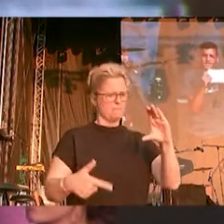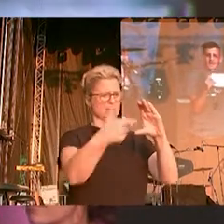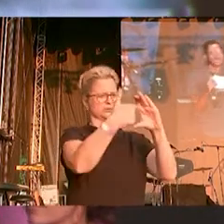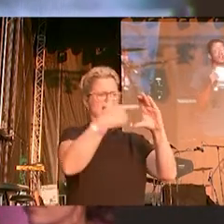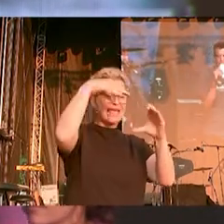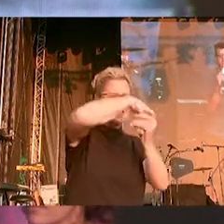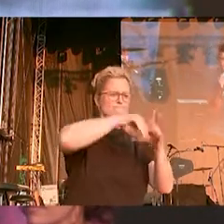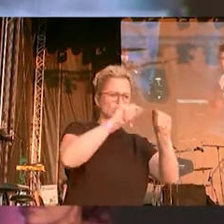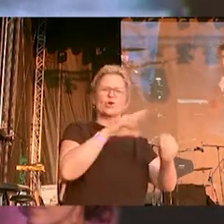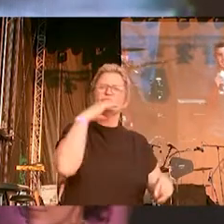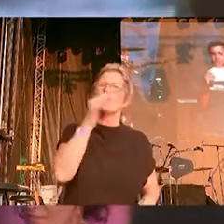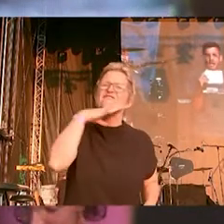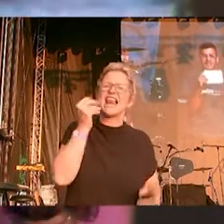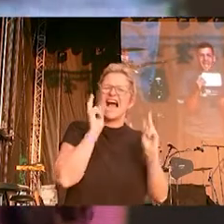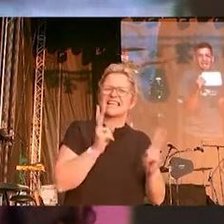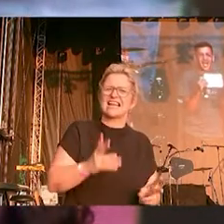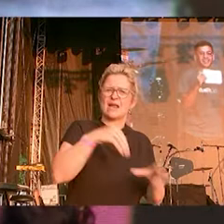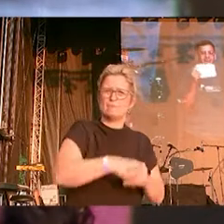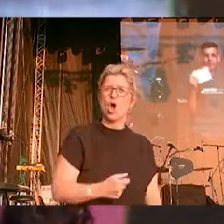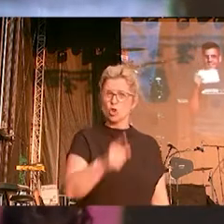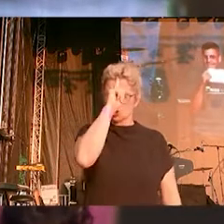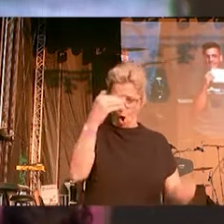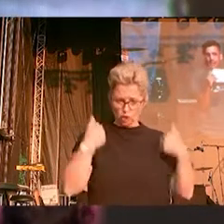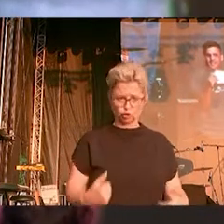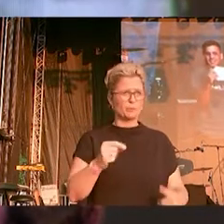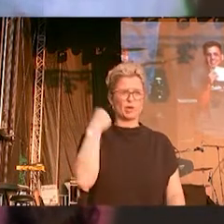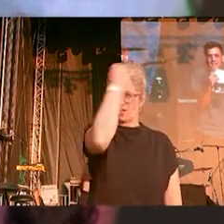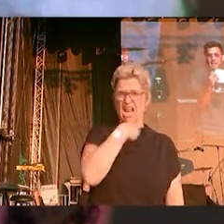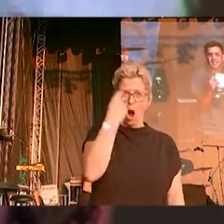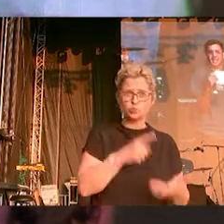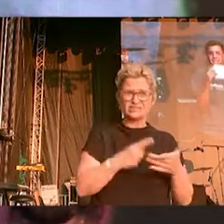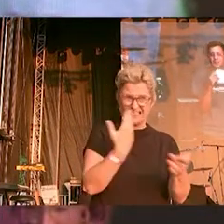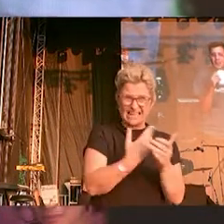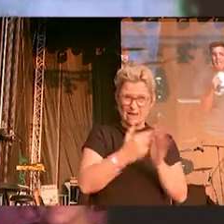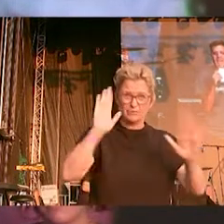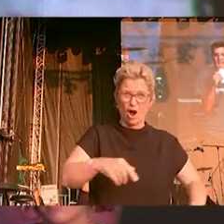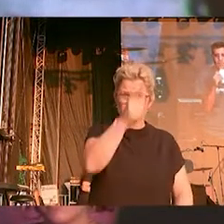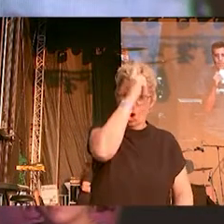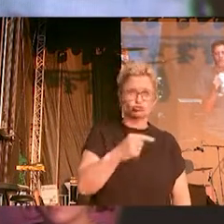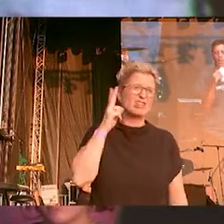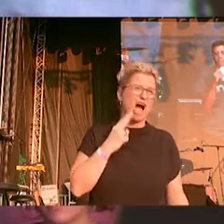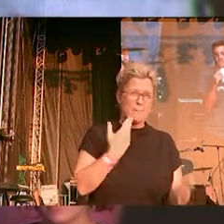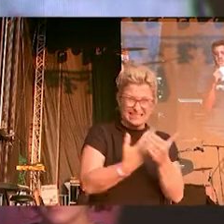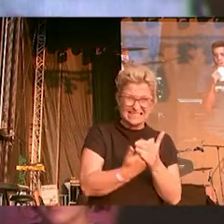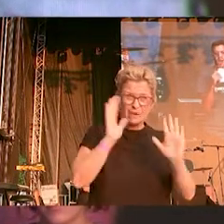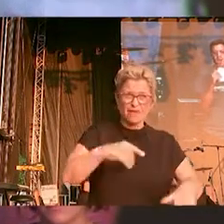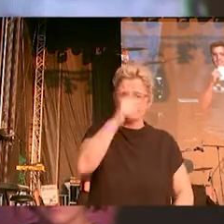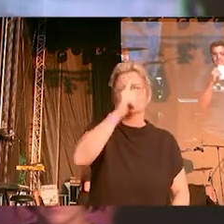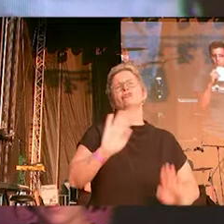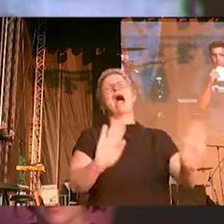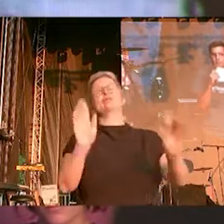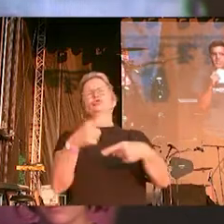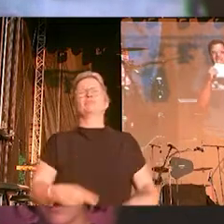verbunden ist? Deutsch sein, das ist doch heute keine Frage des Aussehens oder des Namens, das ist eine Frage der Haltung. Und sowieso,